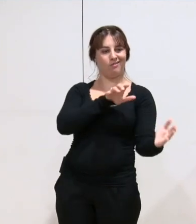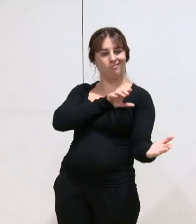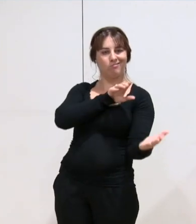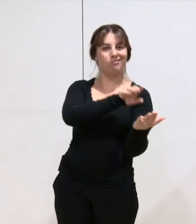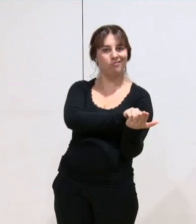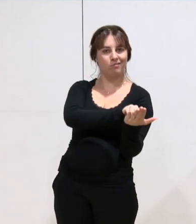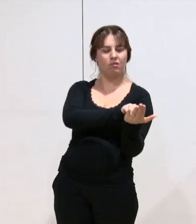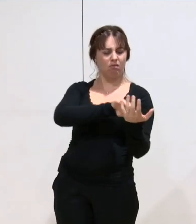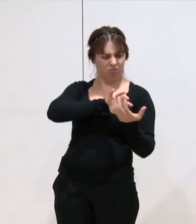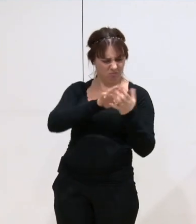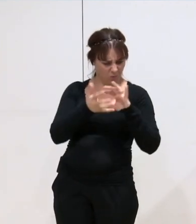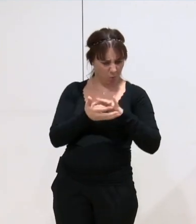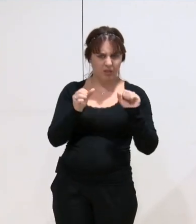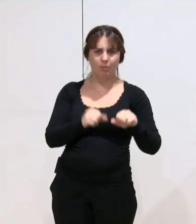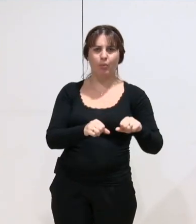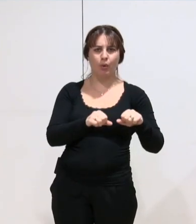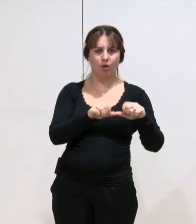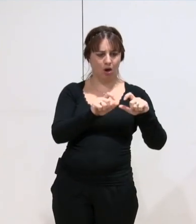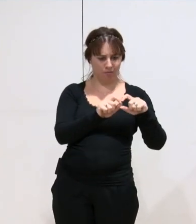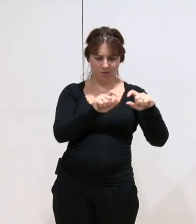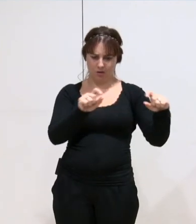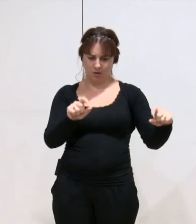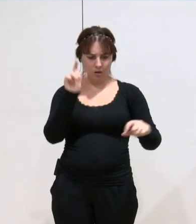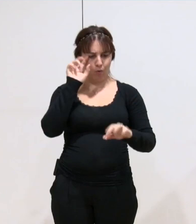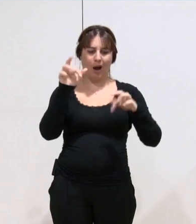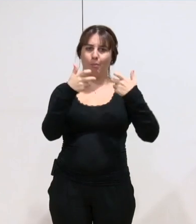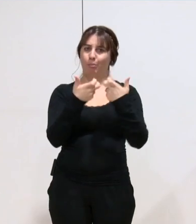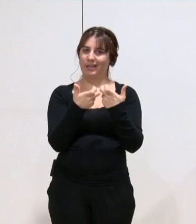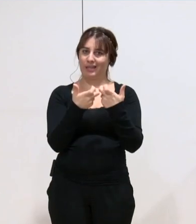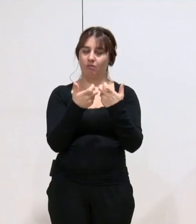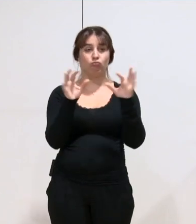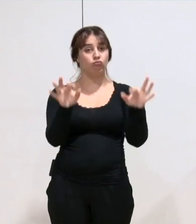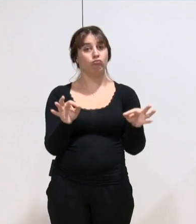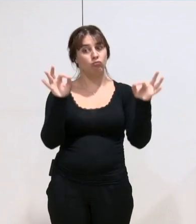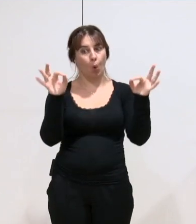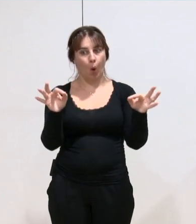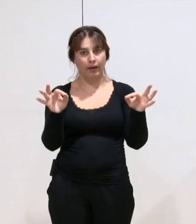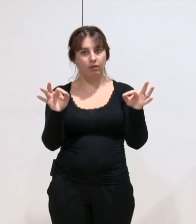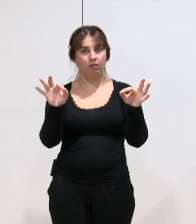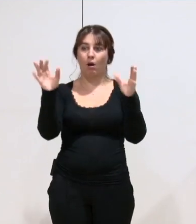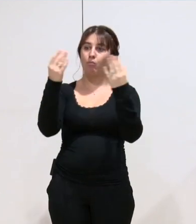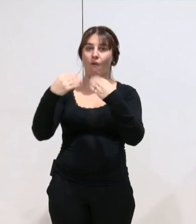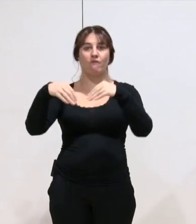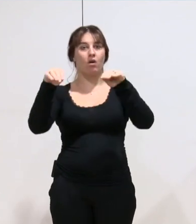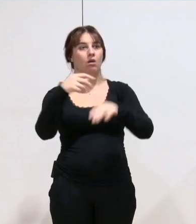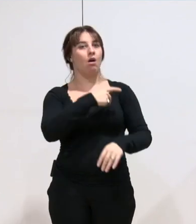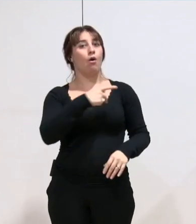un petit peu complexe, puisque là, il y a à la fois la mise en œuvre d'un prix qui est un prix correct hein, pour du